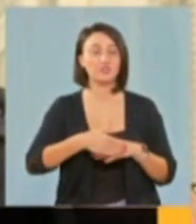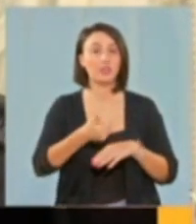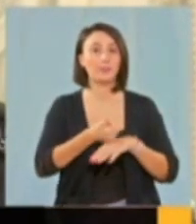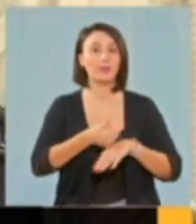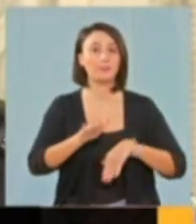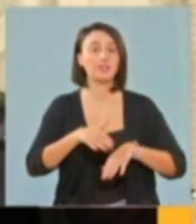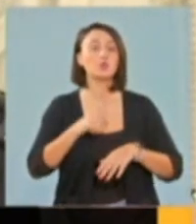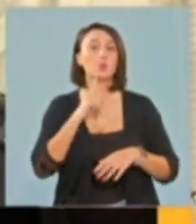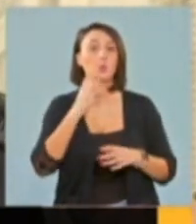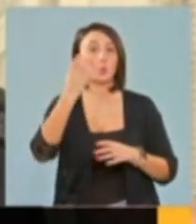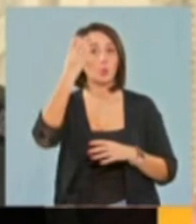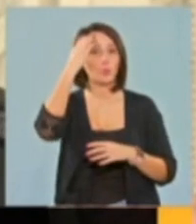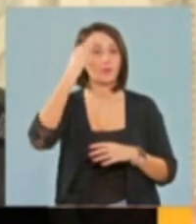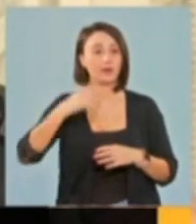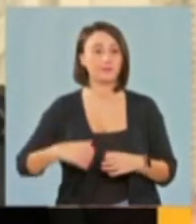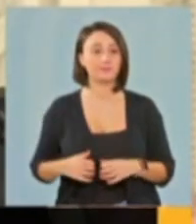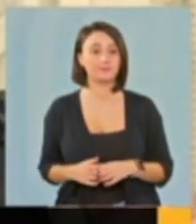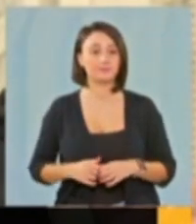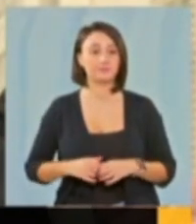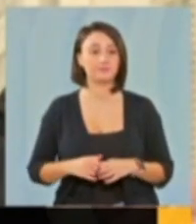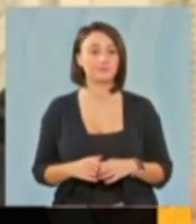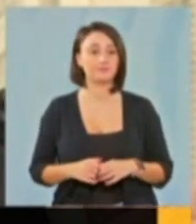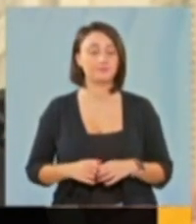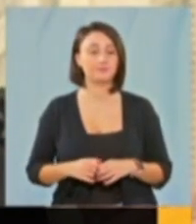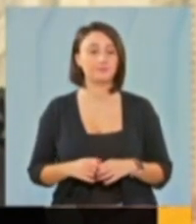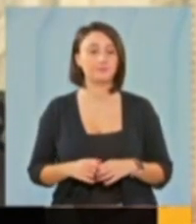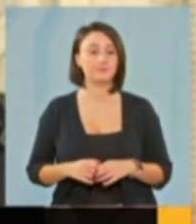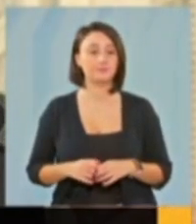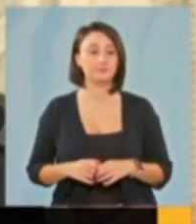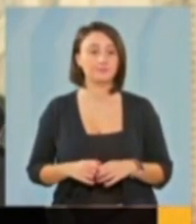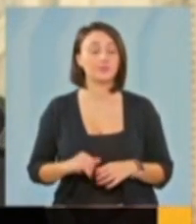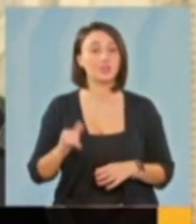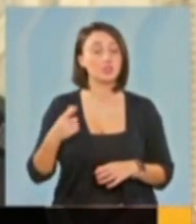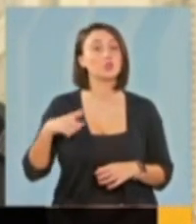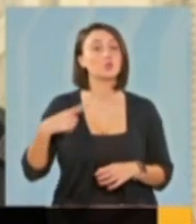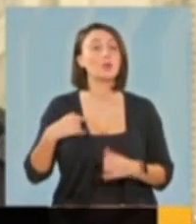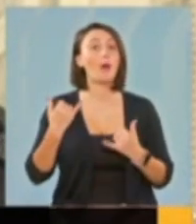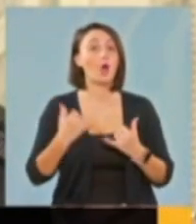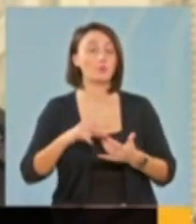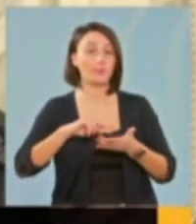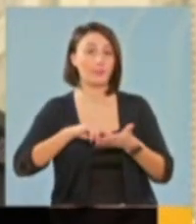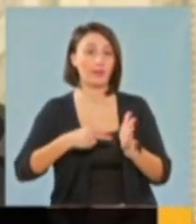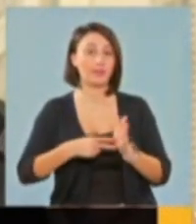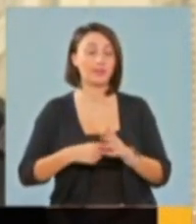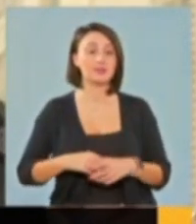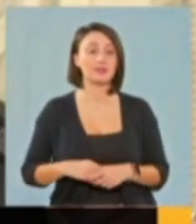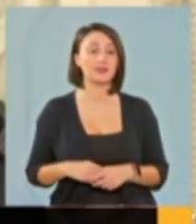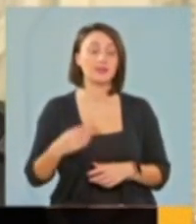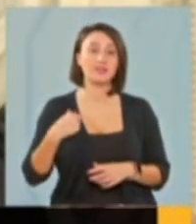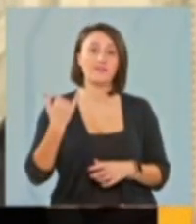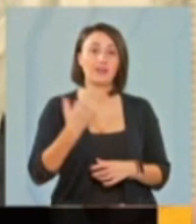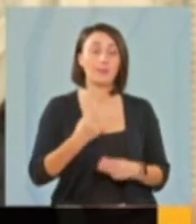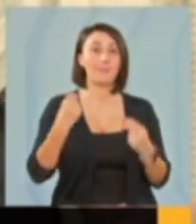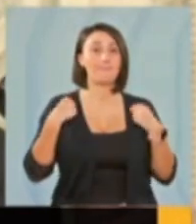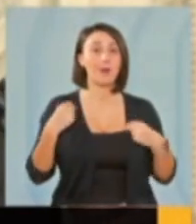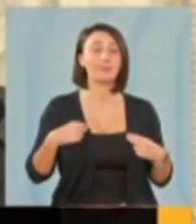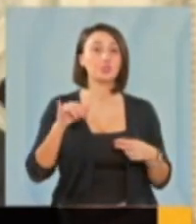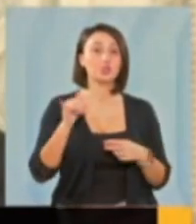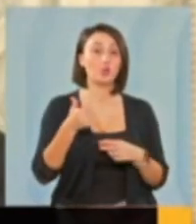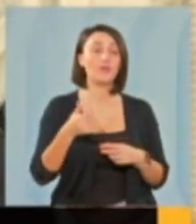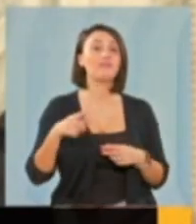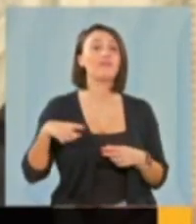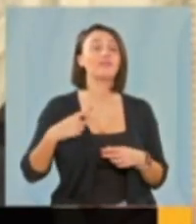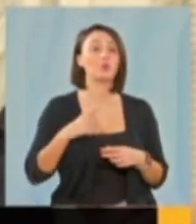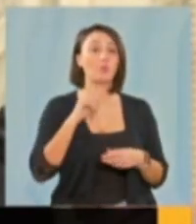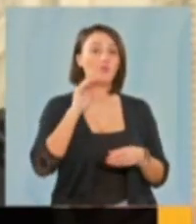Nistru în guvern și suntem gata să venim în parlament joi va